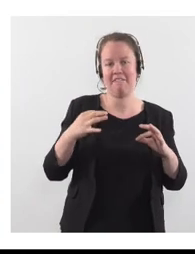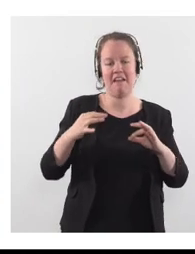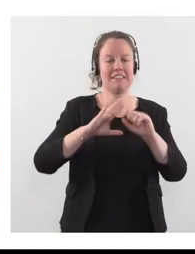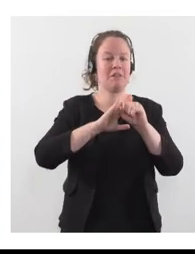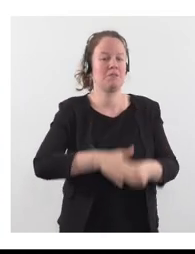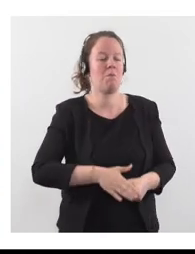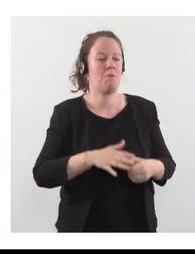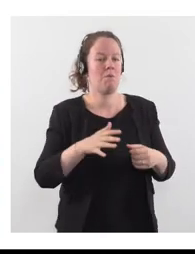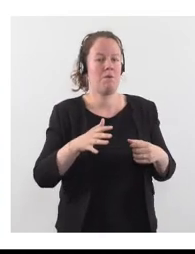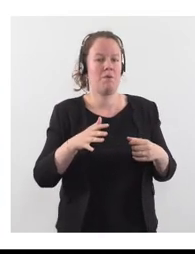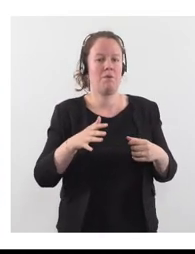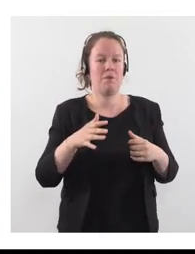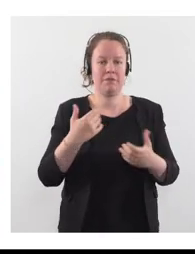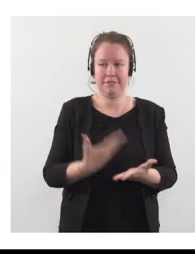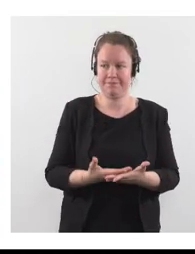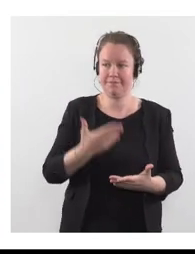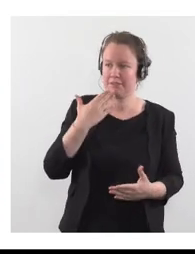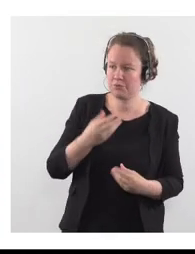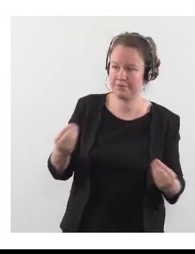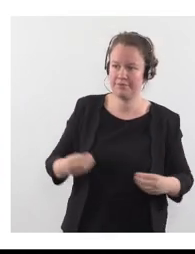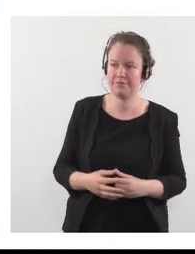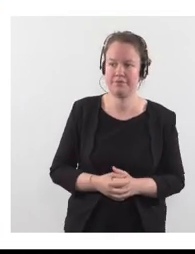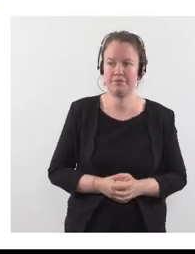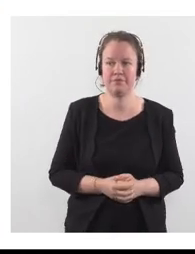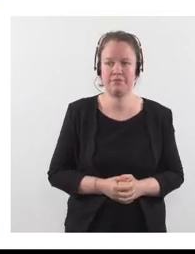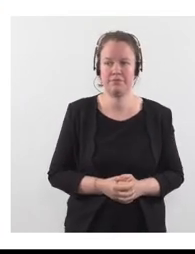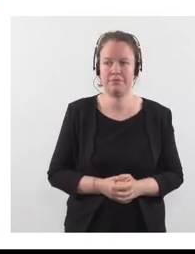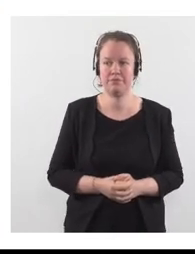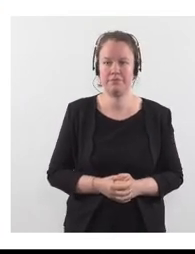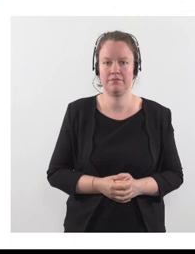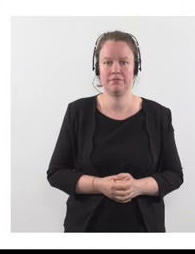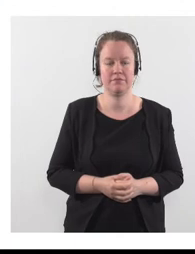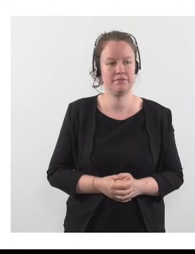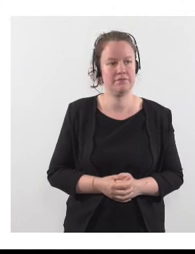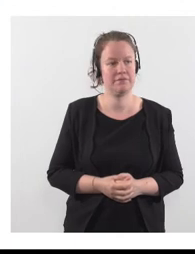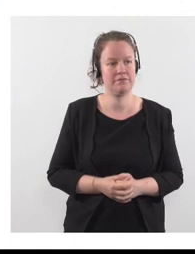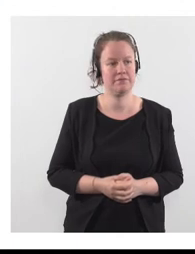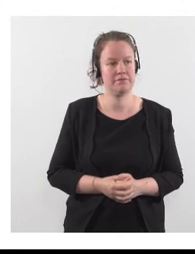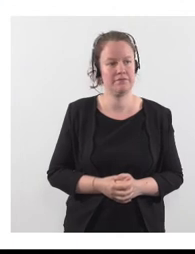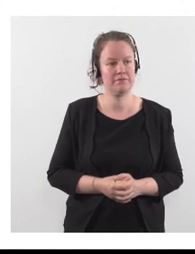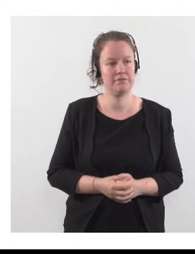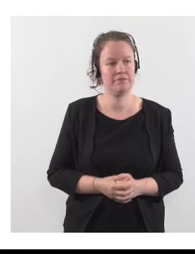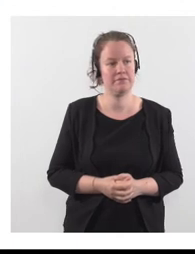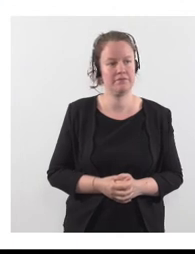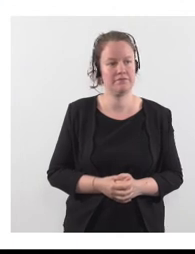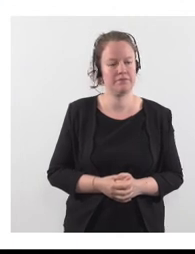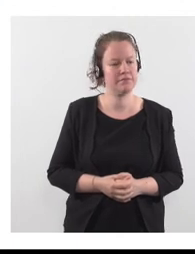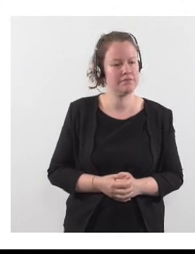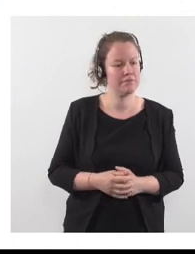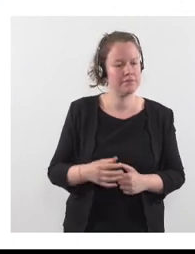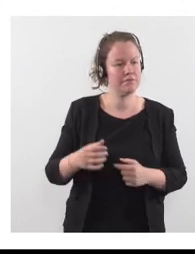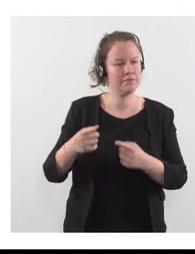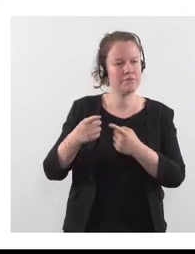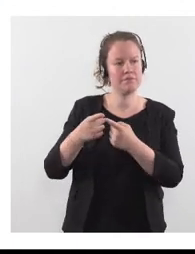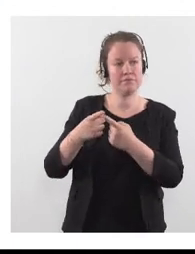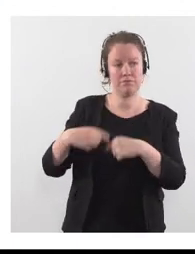discrimination de ce type. Merci beaucoup. Sur les droits de l'homme apporte un tout petit peu plus